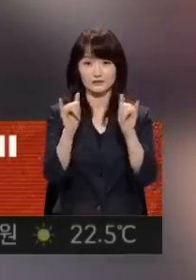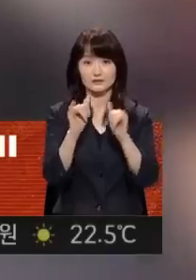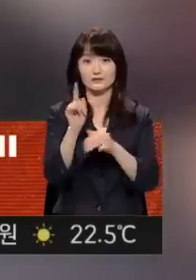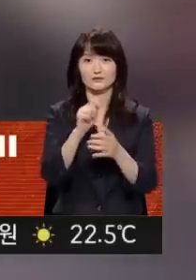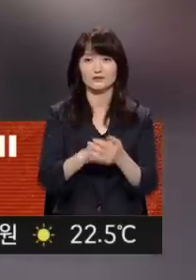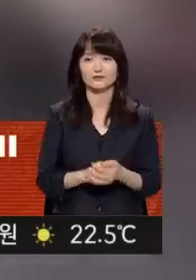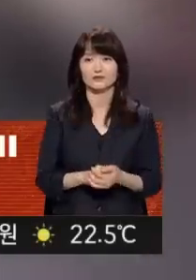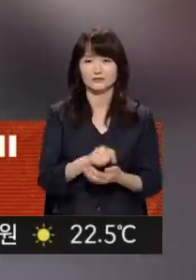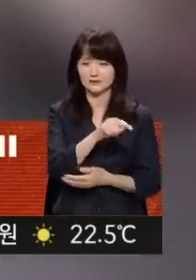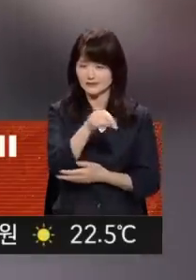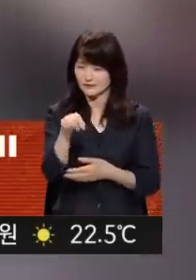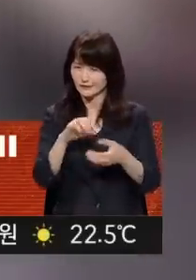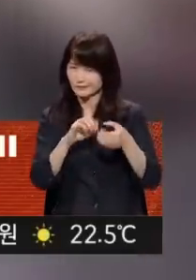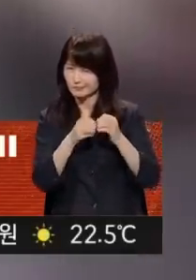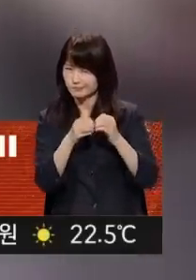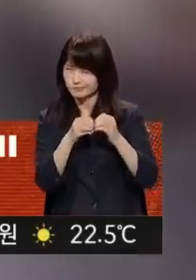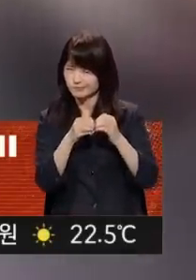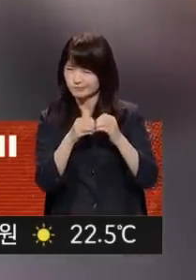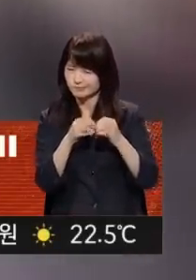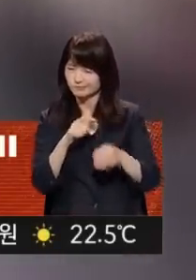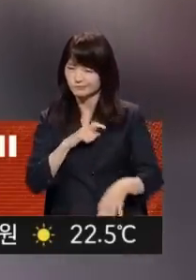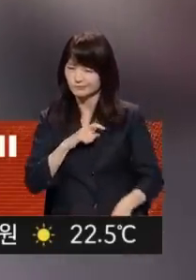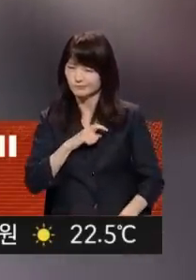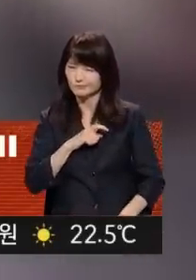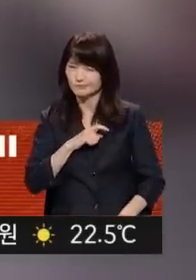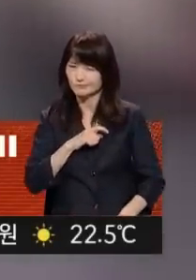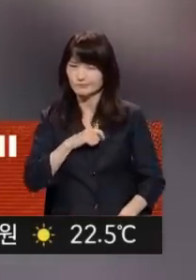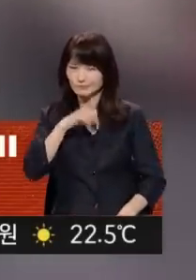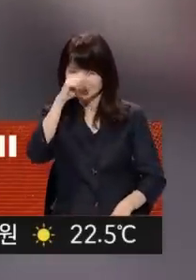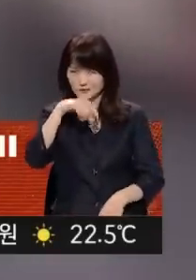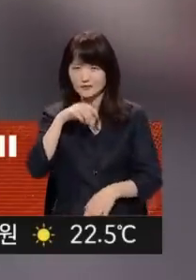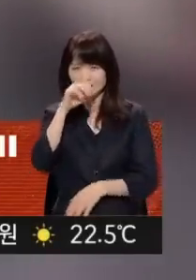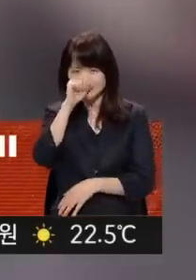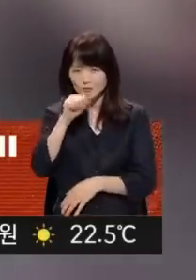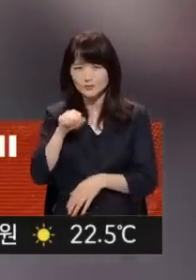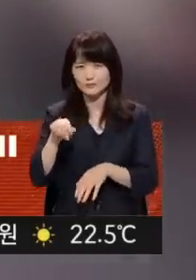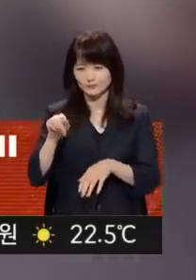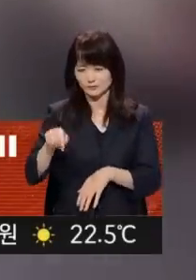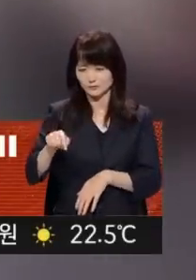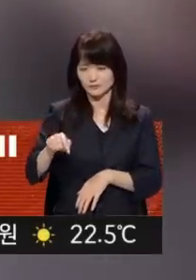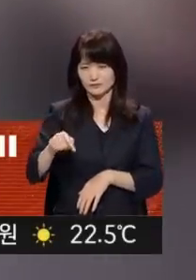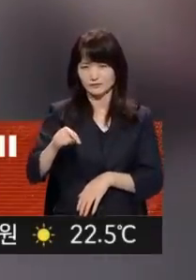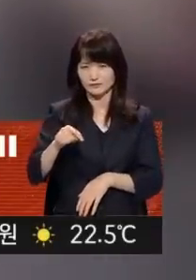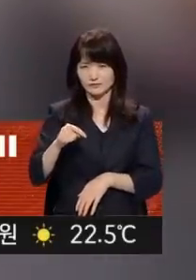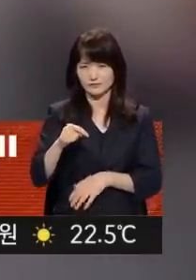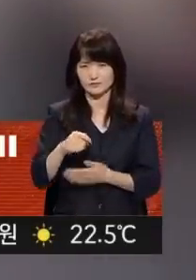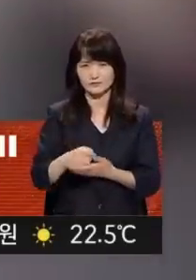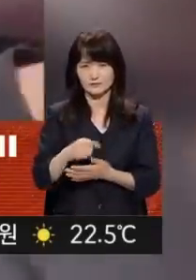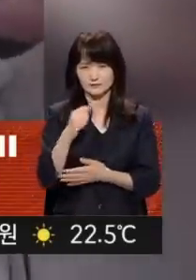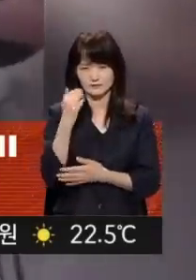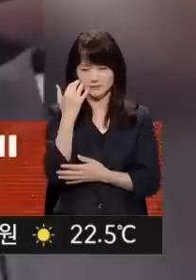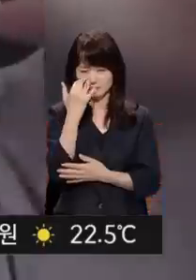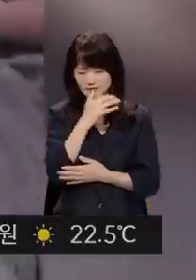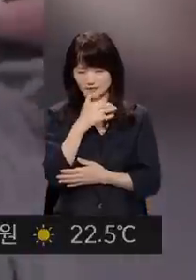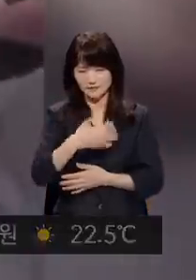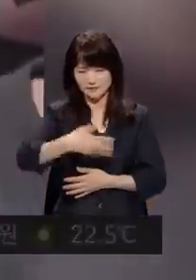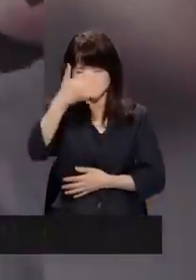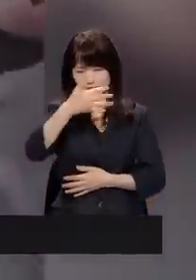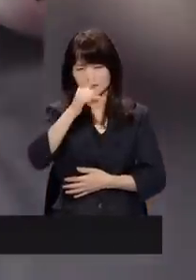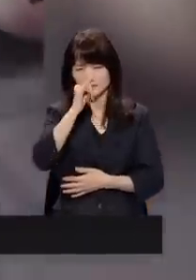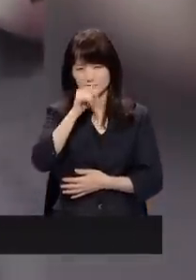이른바 주작이 아니냐 이렇게 의심을 하면서 단순히 좋아요 얻기 위해서 자극적인 영상을 찍은 거 아니냐 이런 반응을 보이기도